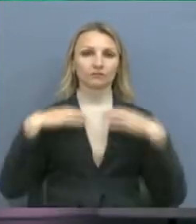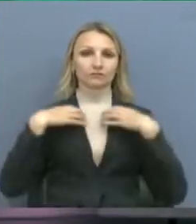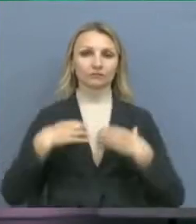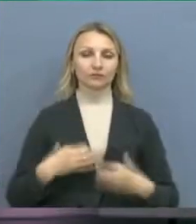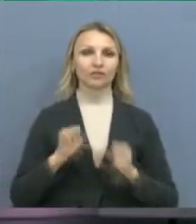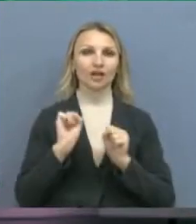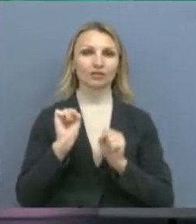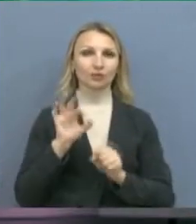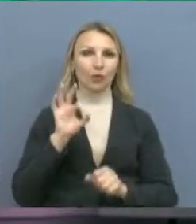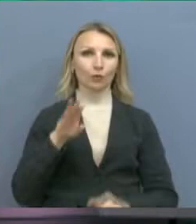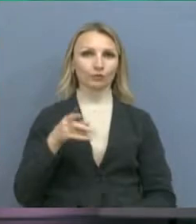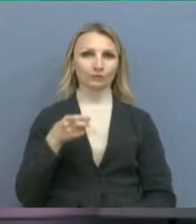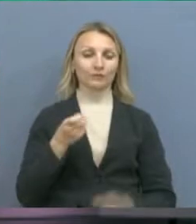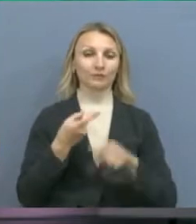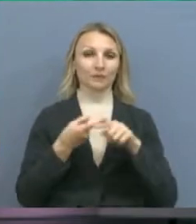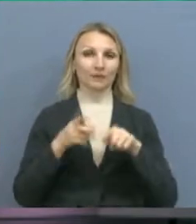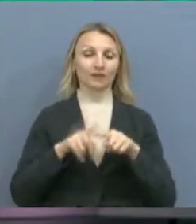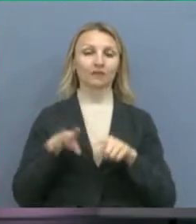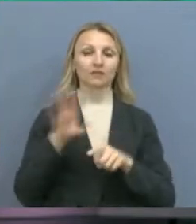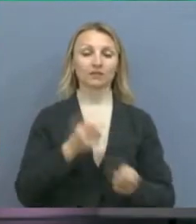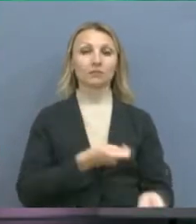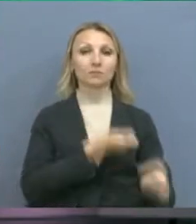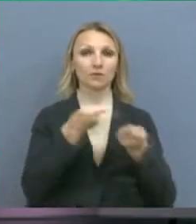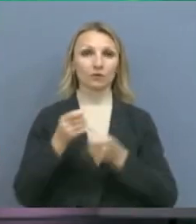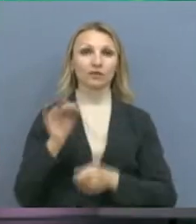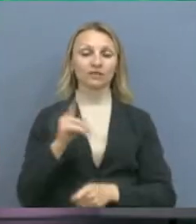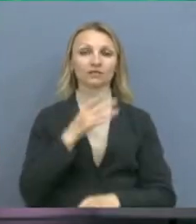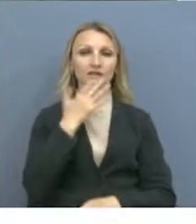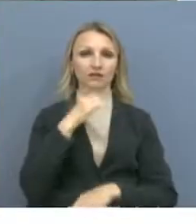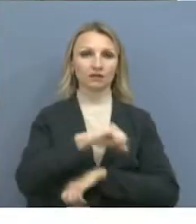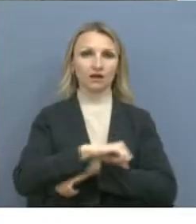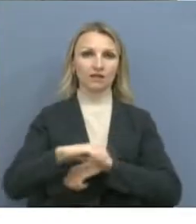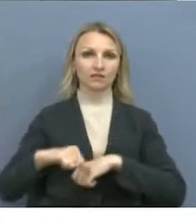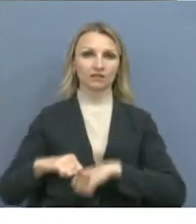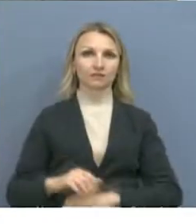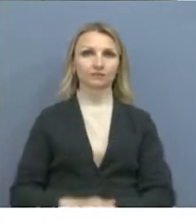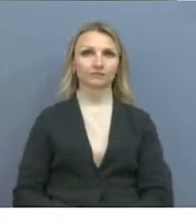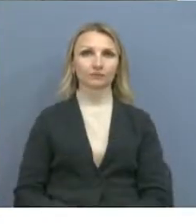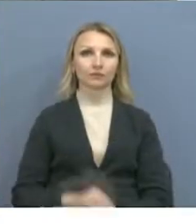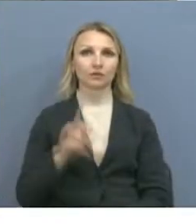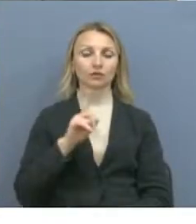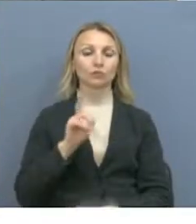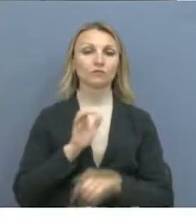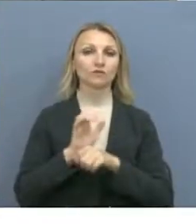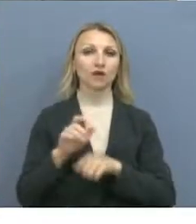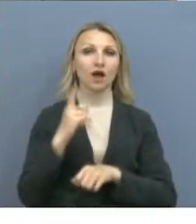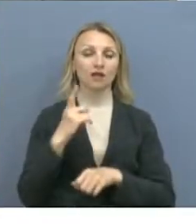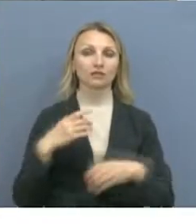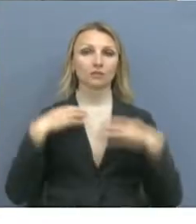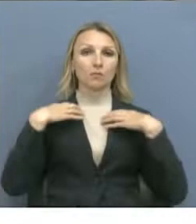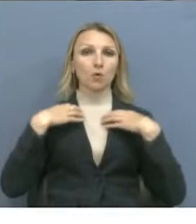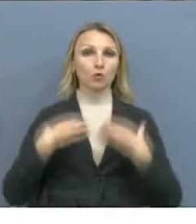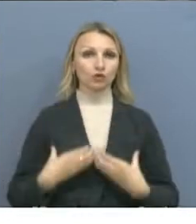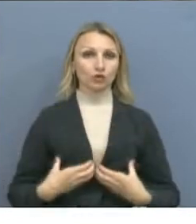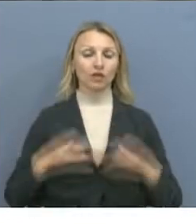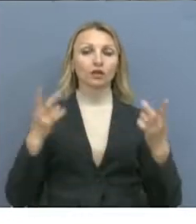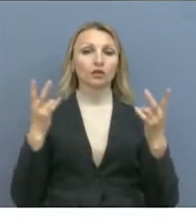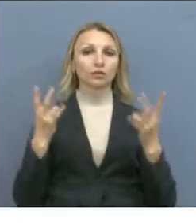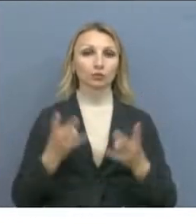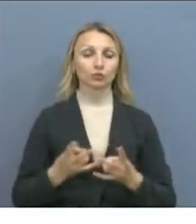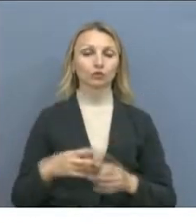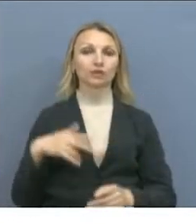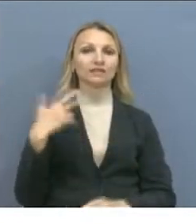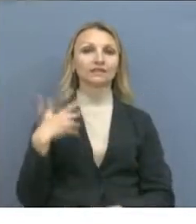высокого класса. Часть сырья заводится из-за границы. Чтобы изготовить один бронежилет, необходимо совершить более